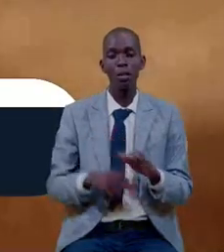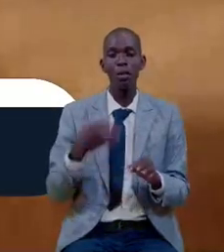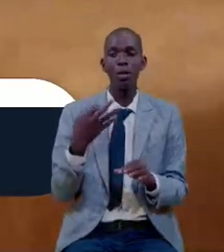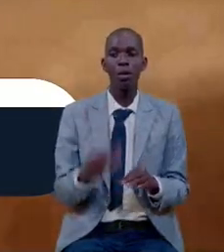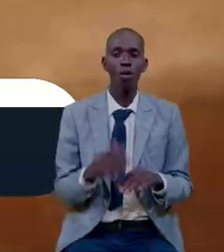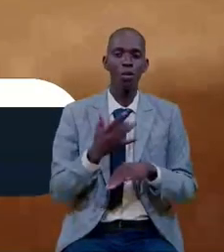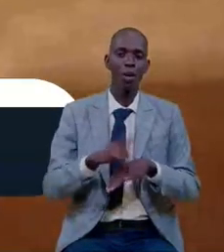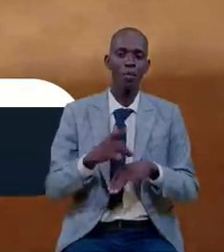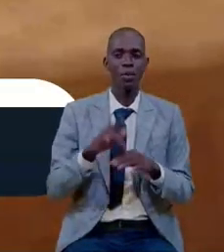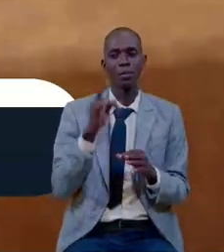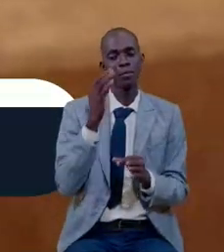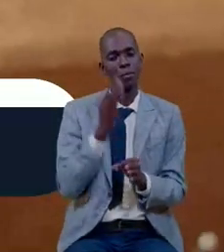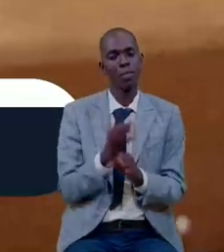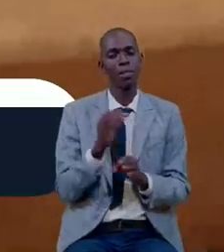mort,